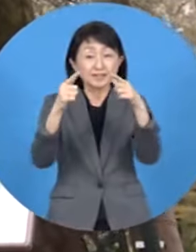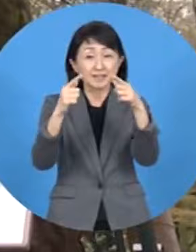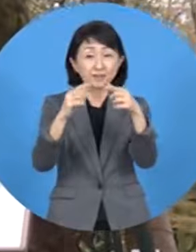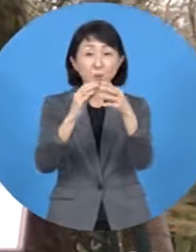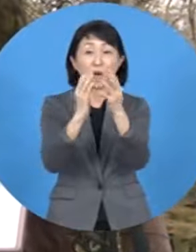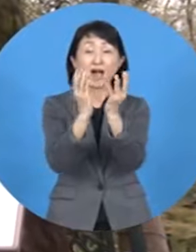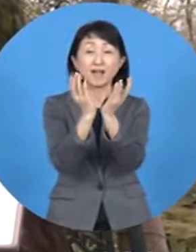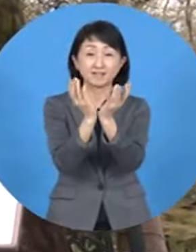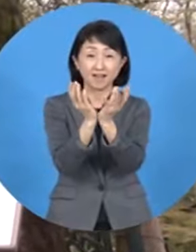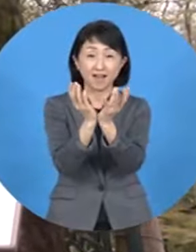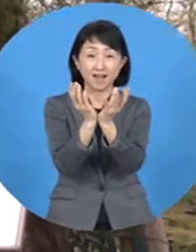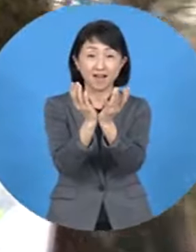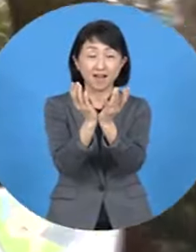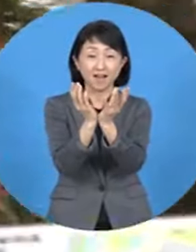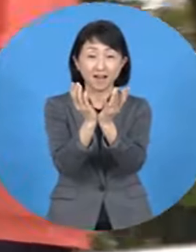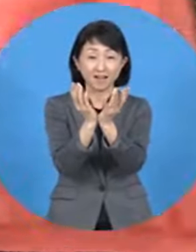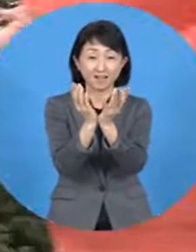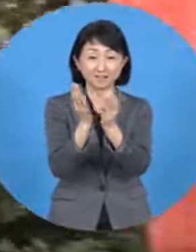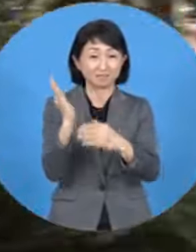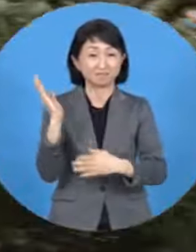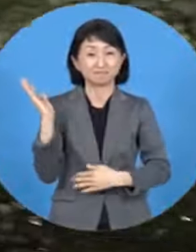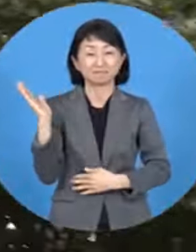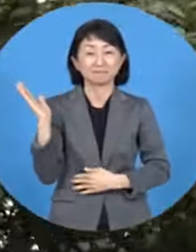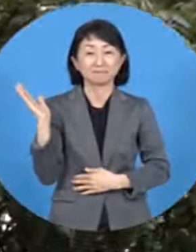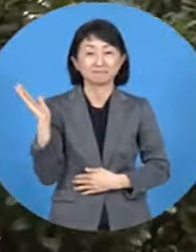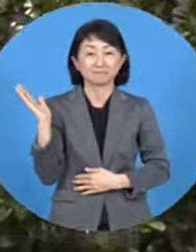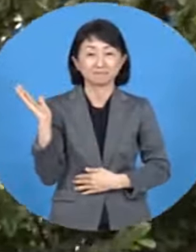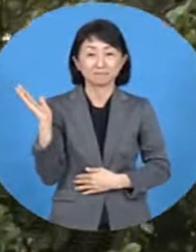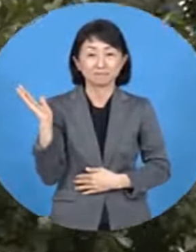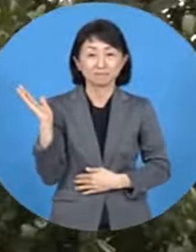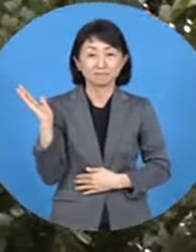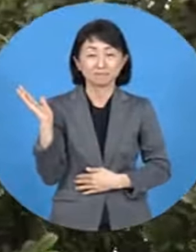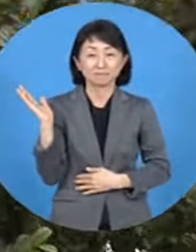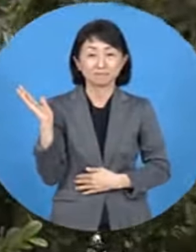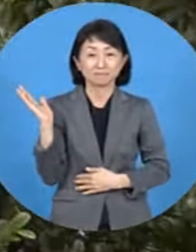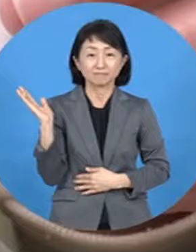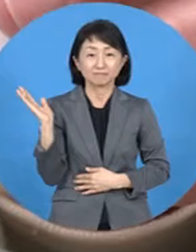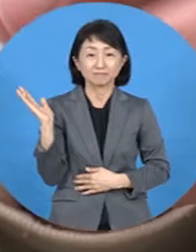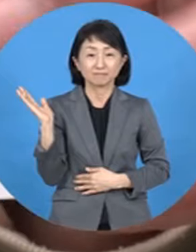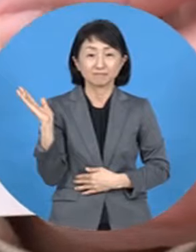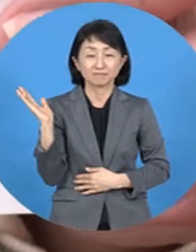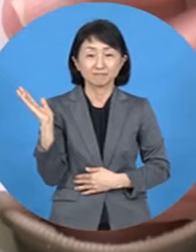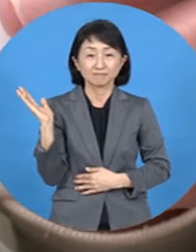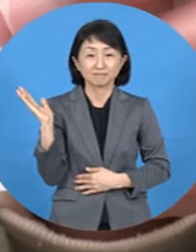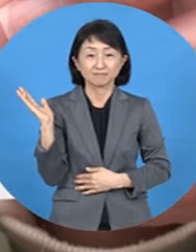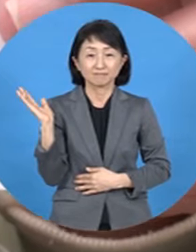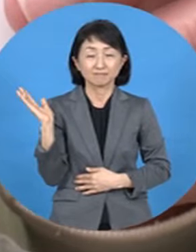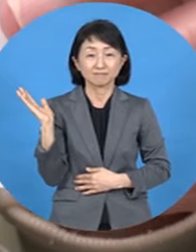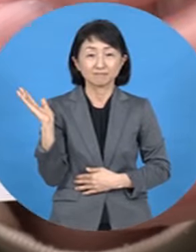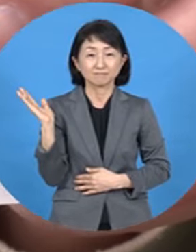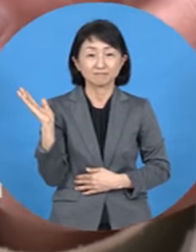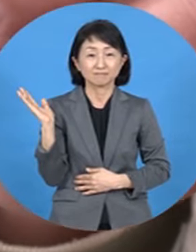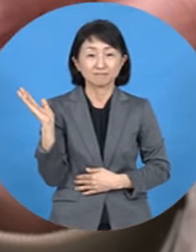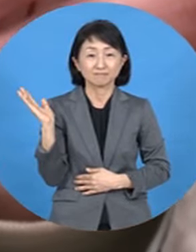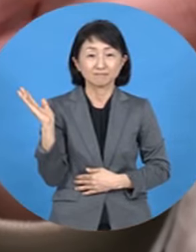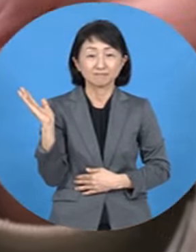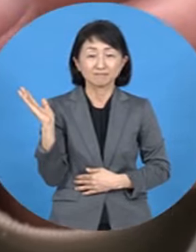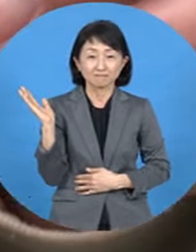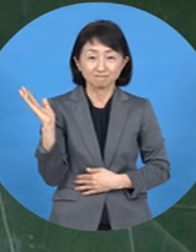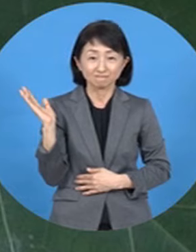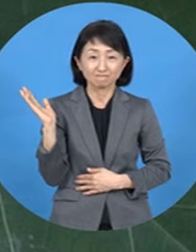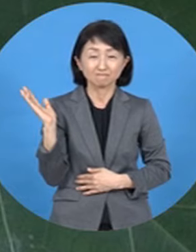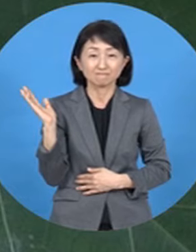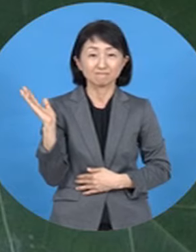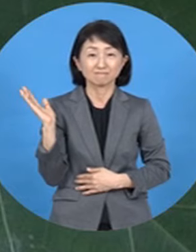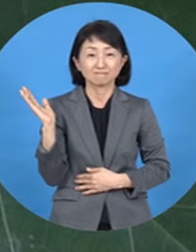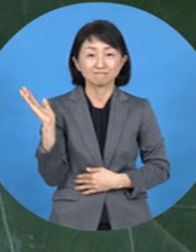ですけれども、こちらです。 はい、ユリの木。 はい、 こういった花が咲くんですか。